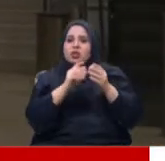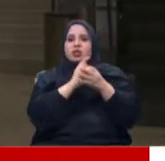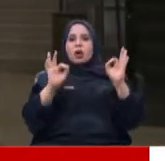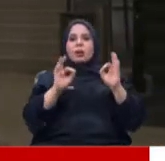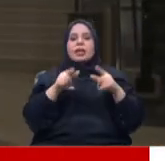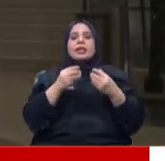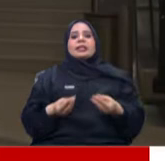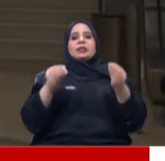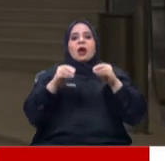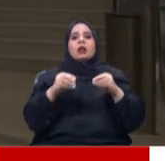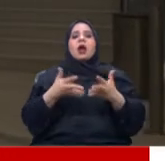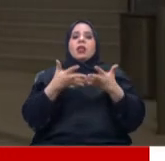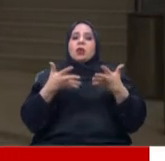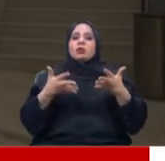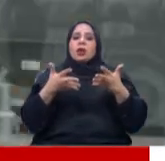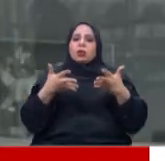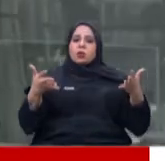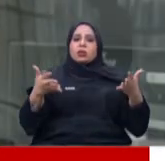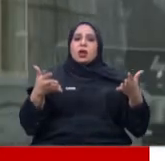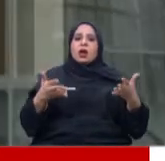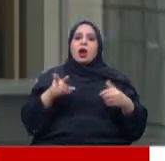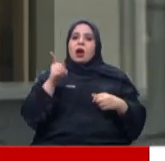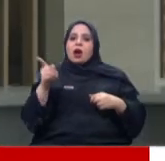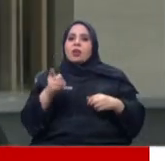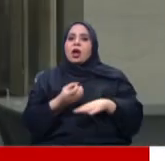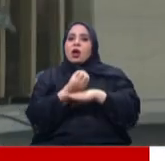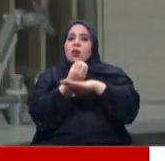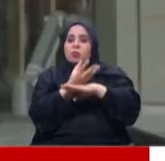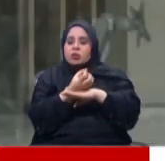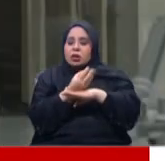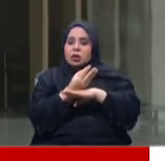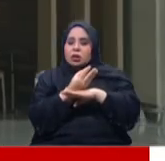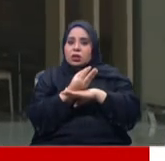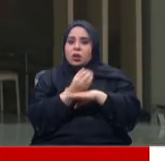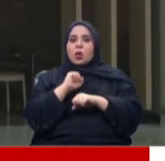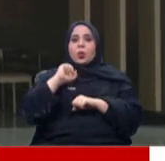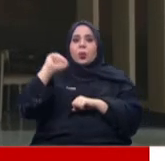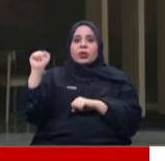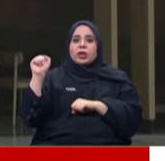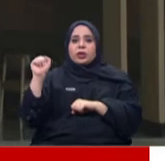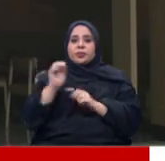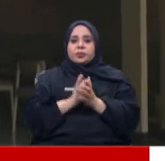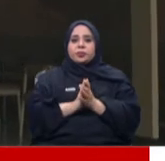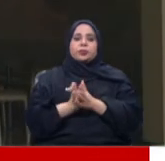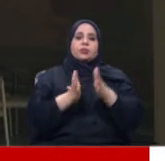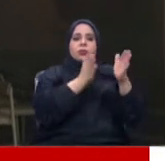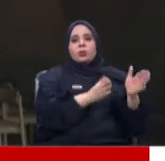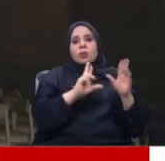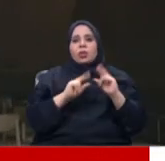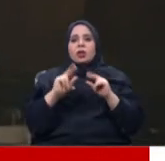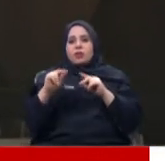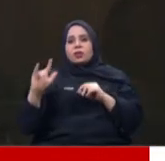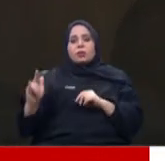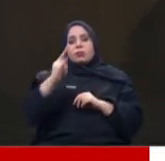وببنية تحتية شاملة تتيح له القدرة على التوسع من خلال مشاريع وطنية رائدة